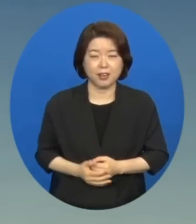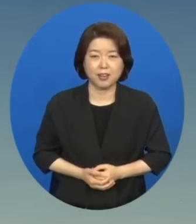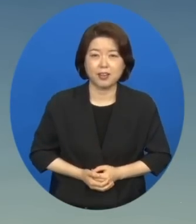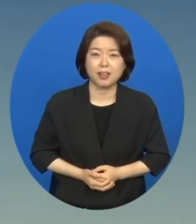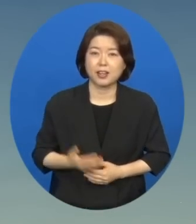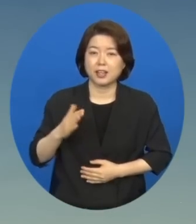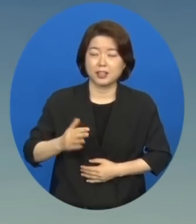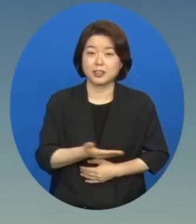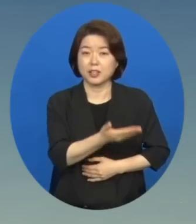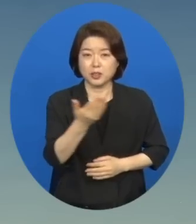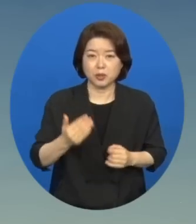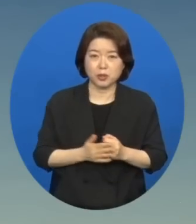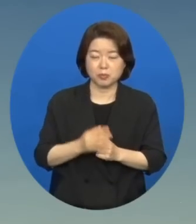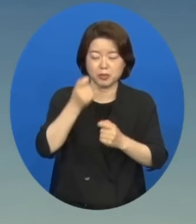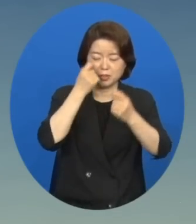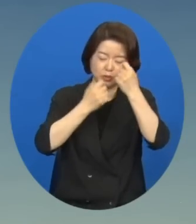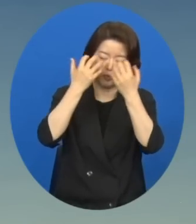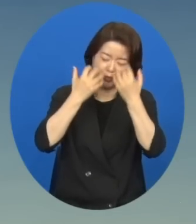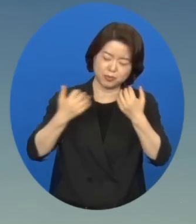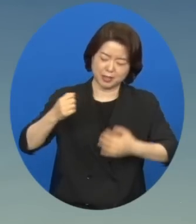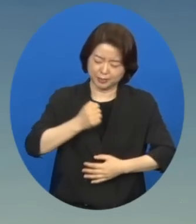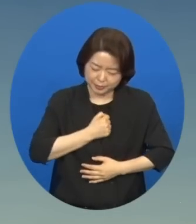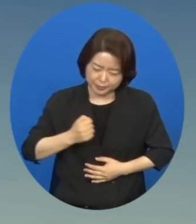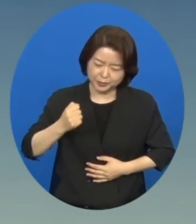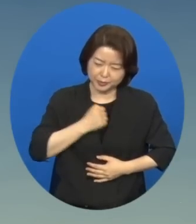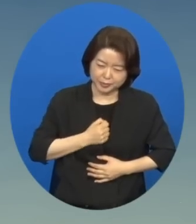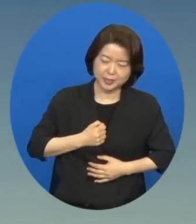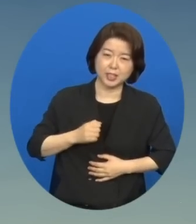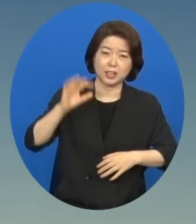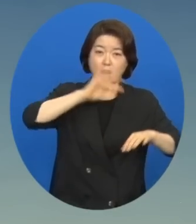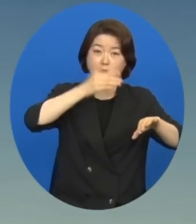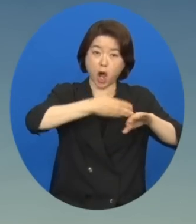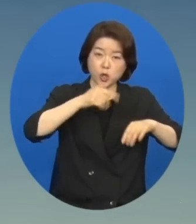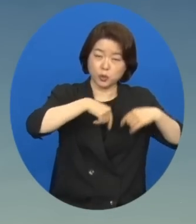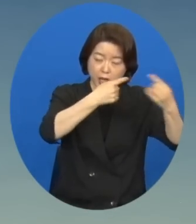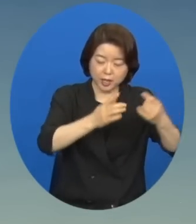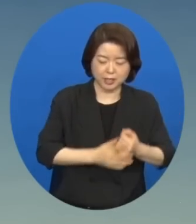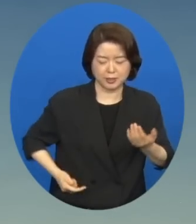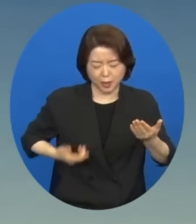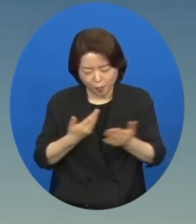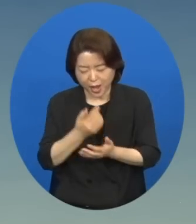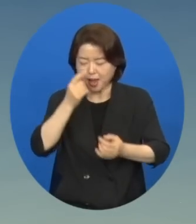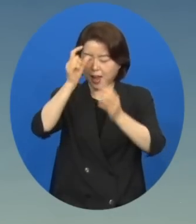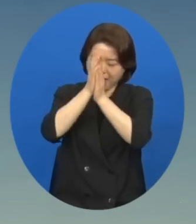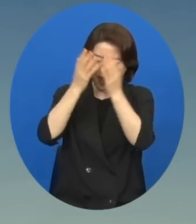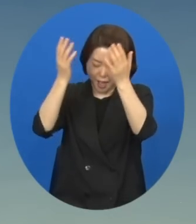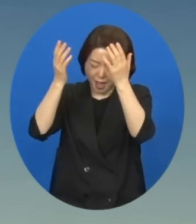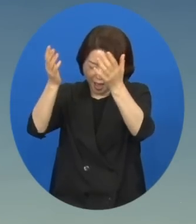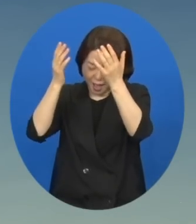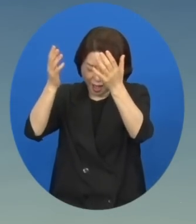여러분, 눈물 흘리고 가슴 치고 수련회 가서 회개하고